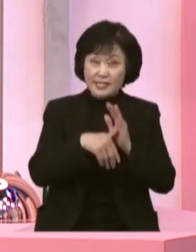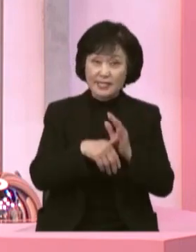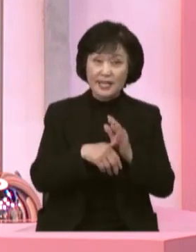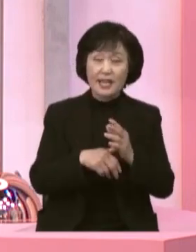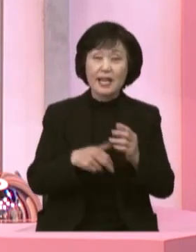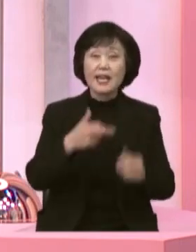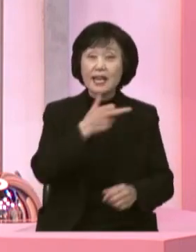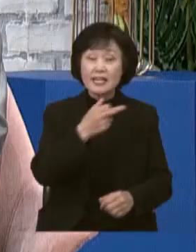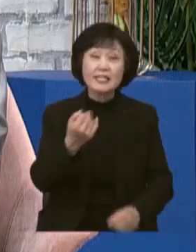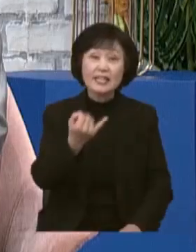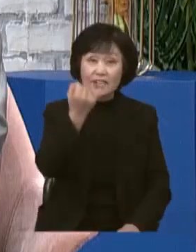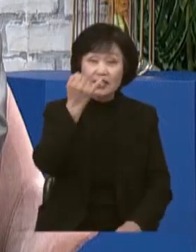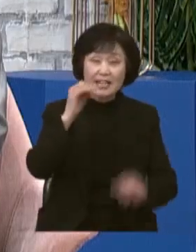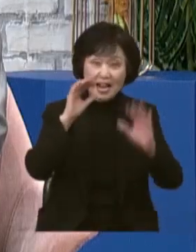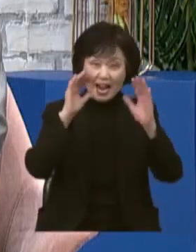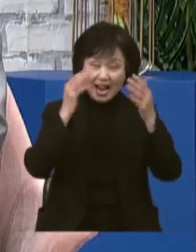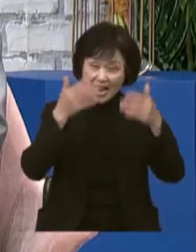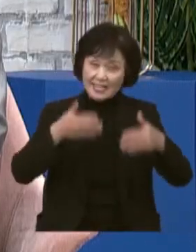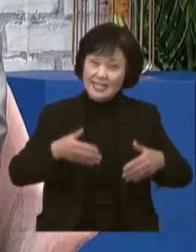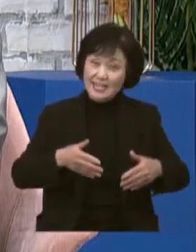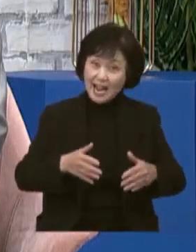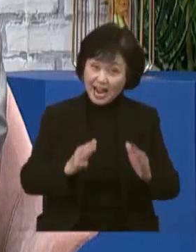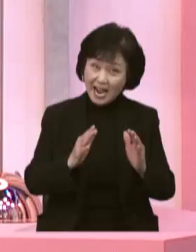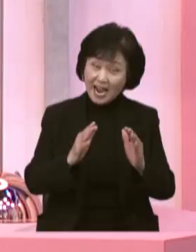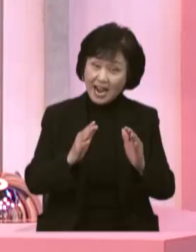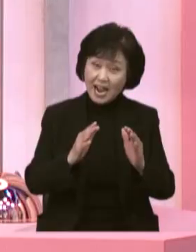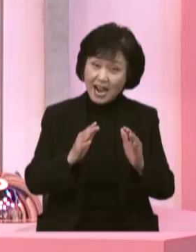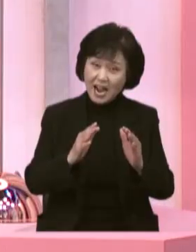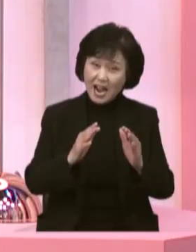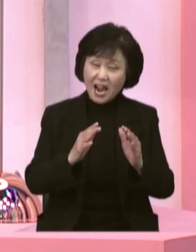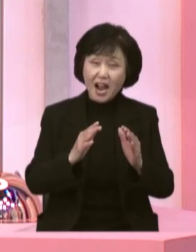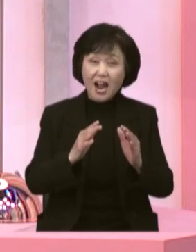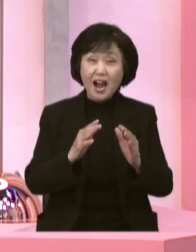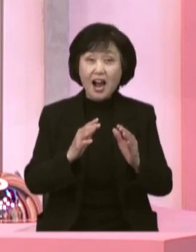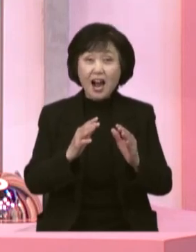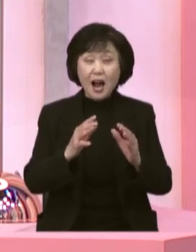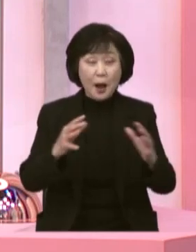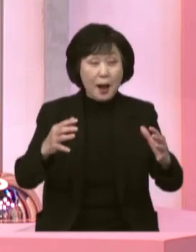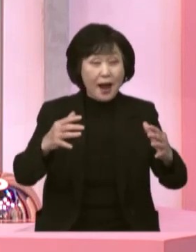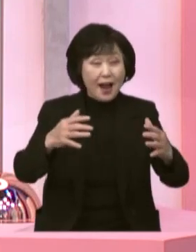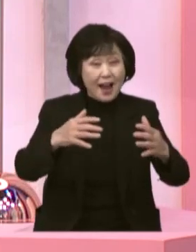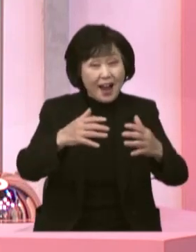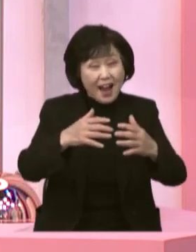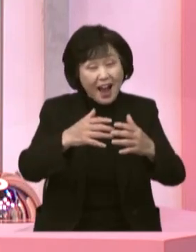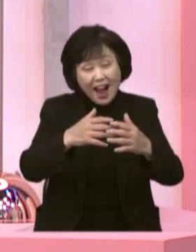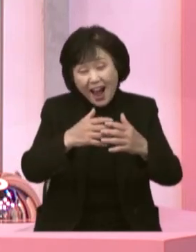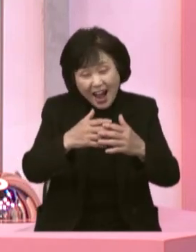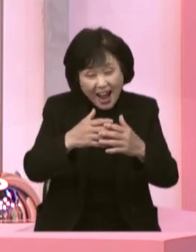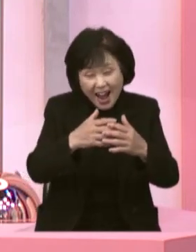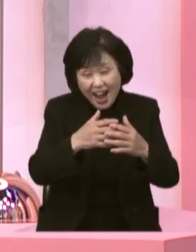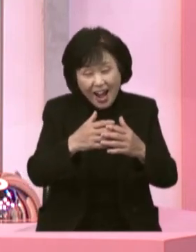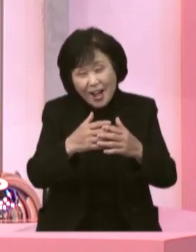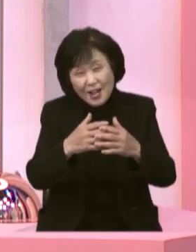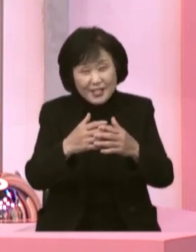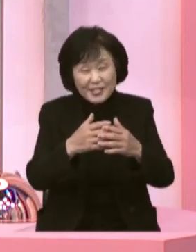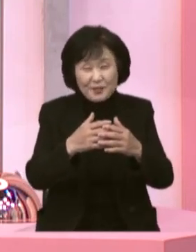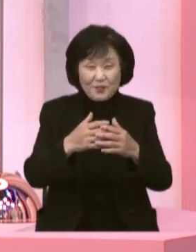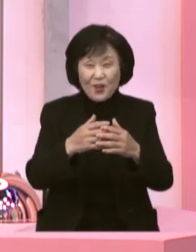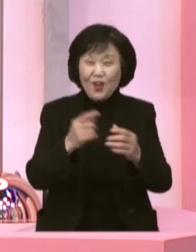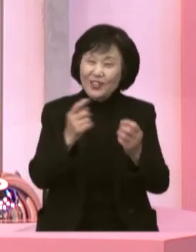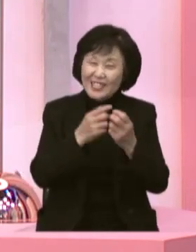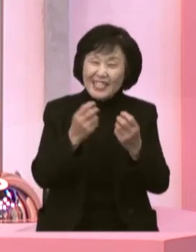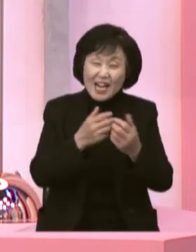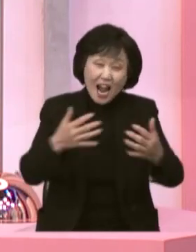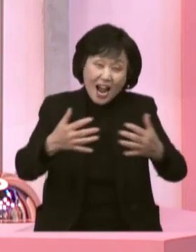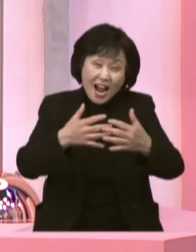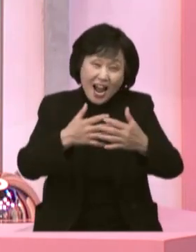하나만 바라고 보고. 근데 그 애가 고등학교 2학년이 됐을 때 아팠어요. 아파서